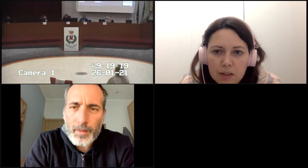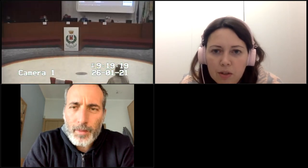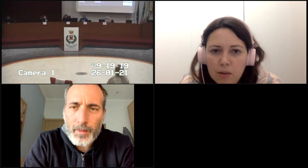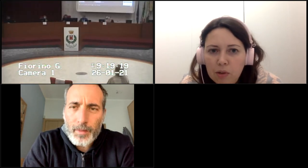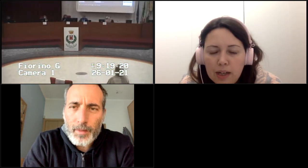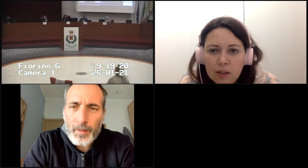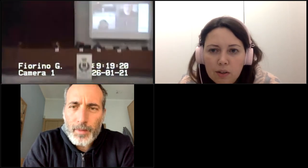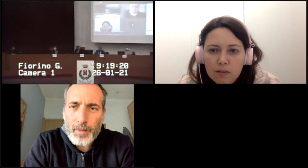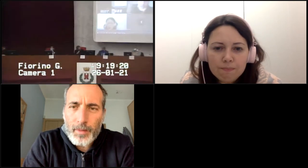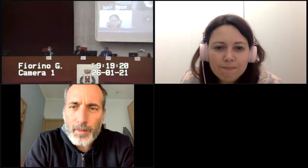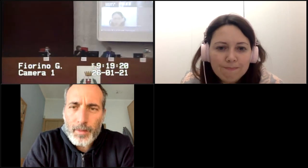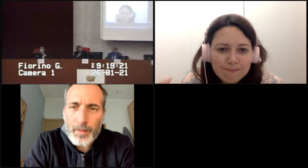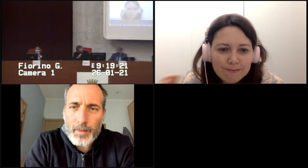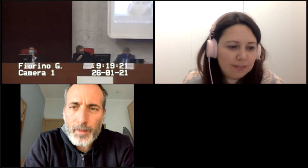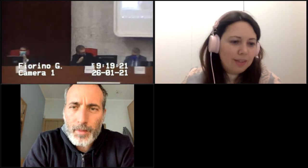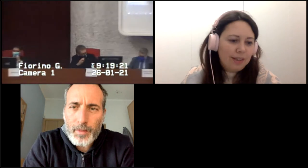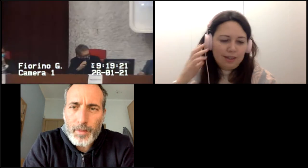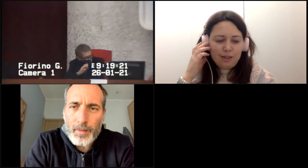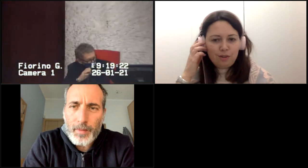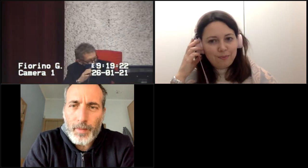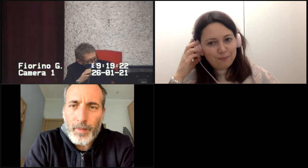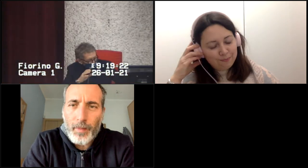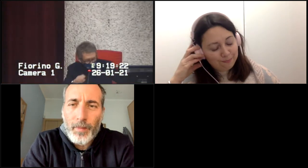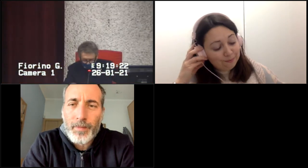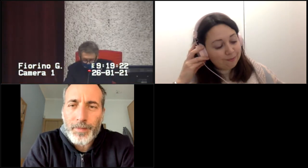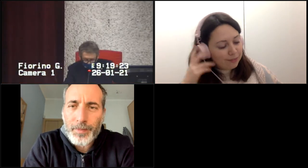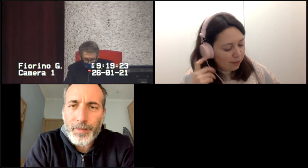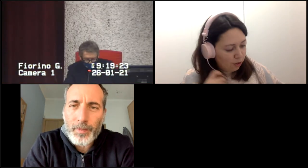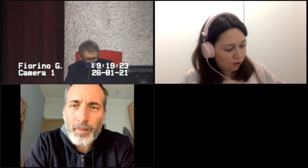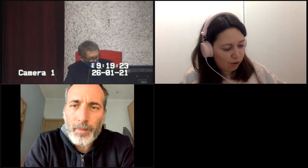del Partito Democratico... Non la sentiamo, consigliera Perego, non la sentiamo.